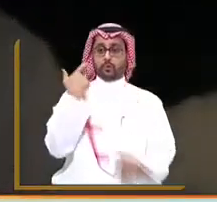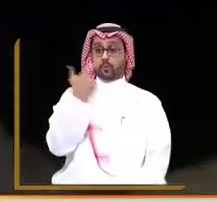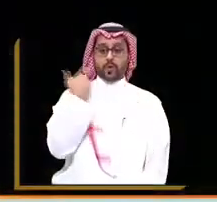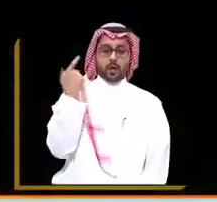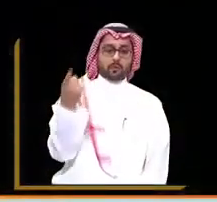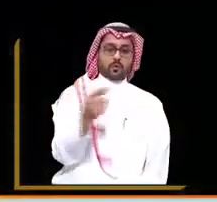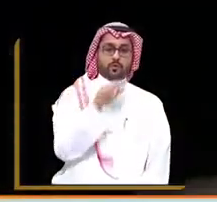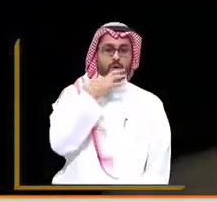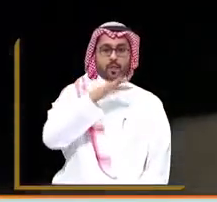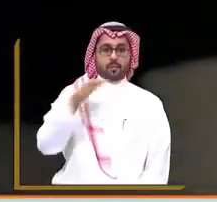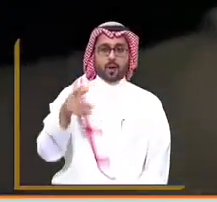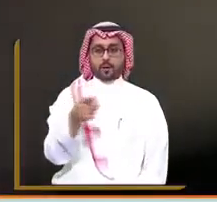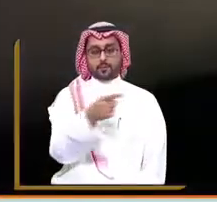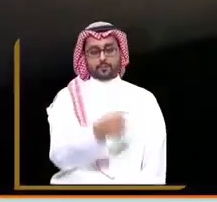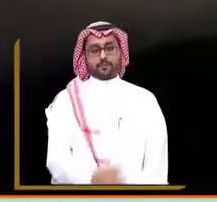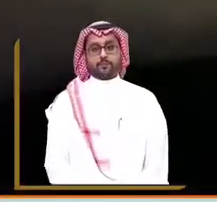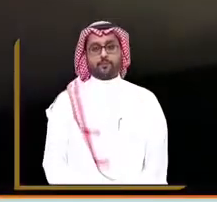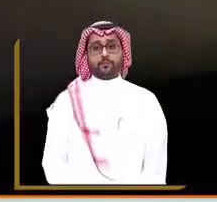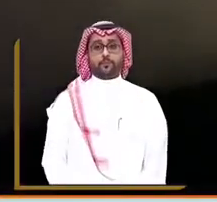المرجانية.